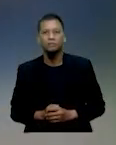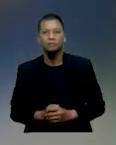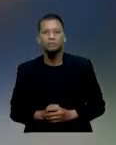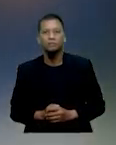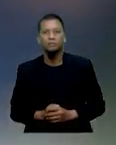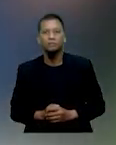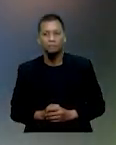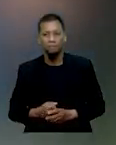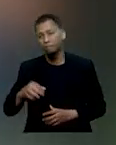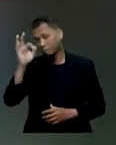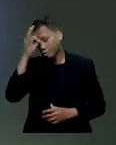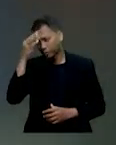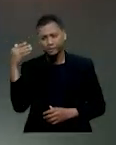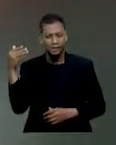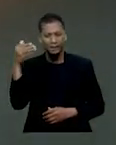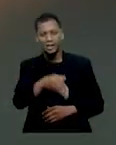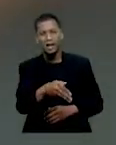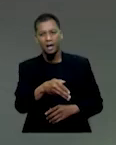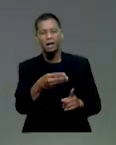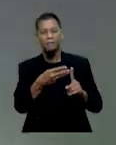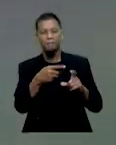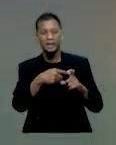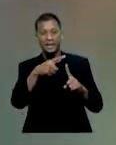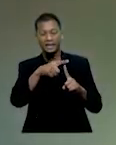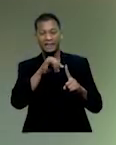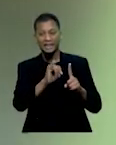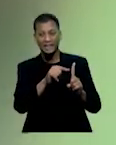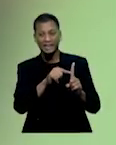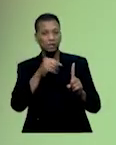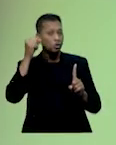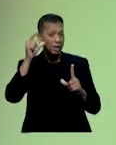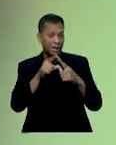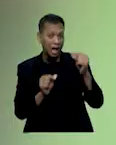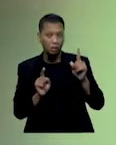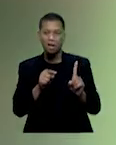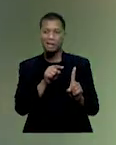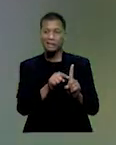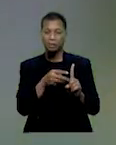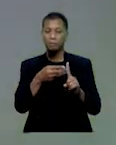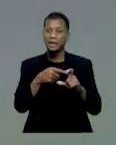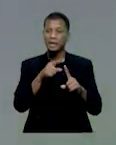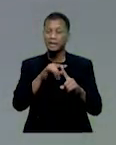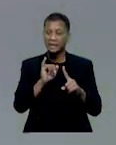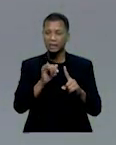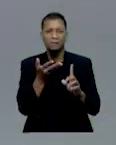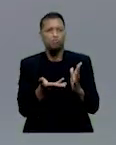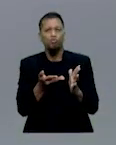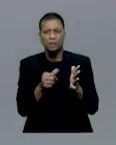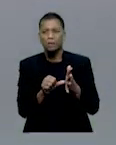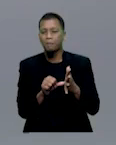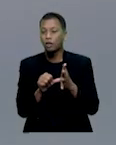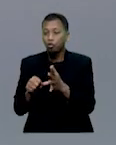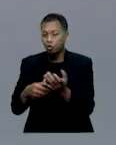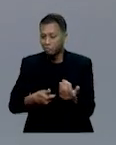Polisi mendatangi rumah Betty di Medan Petisa, Kota Medan, Sumatera Utara. Betty diduga menjadi perantara penjualan bayi berusia 5 bulan, anak seorang